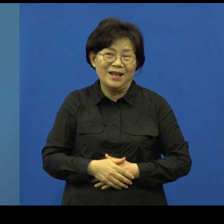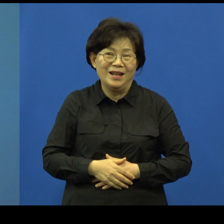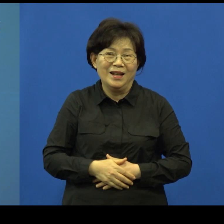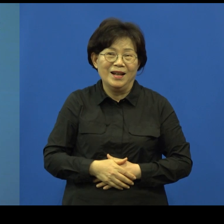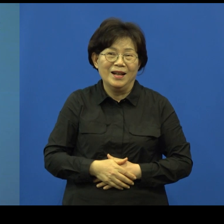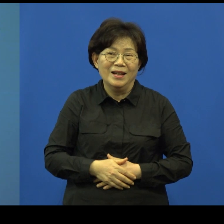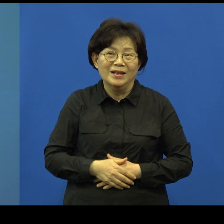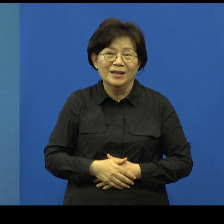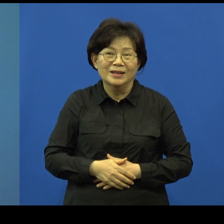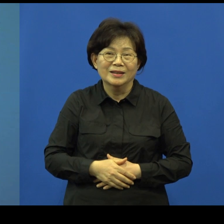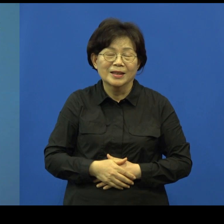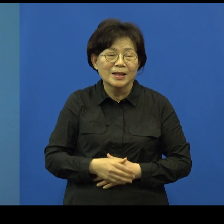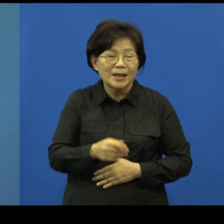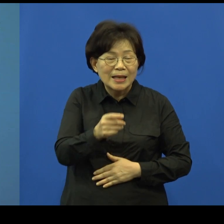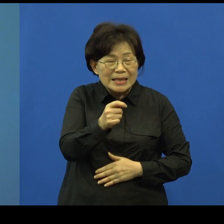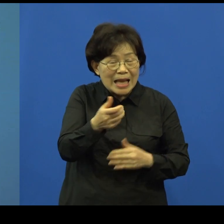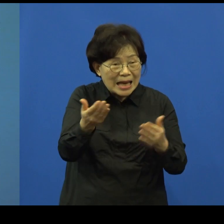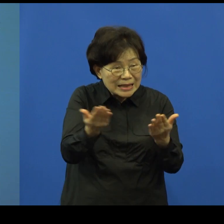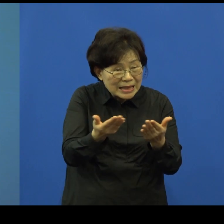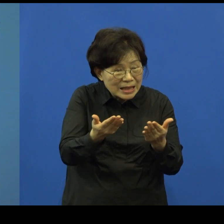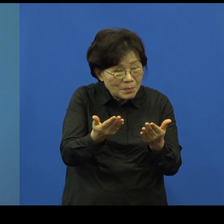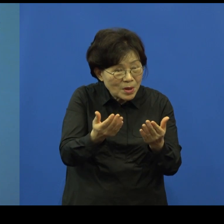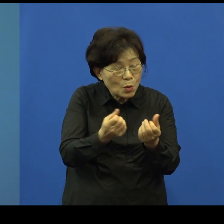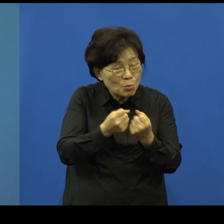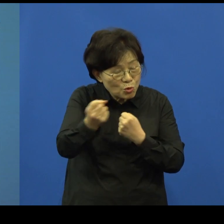여러분, 아주 작은 일에 감사를 해보세요.